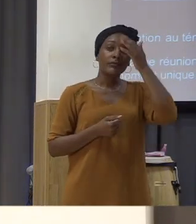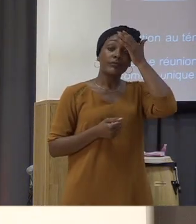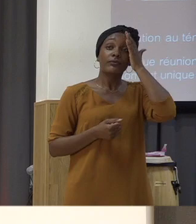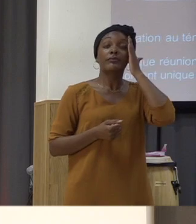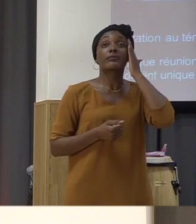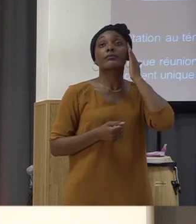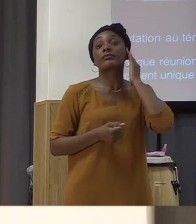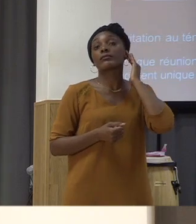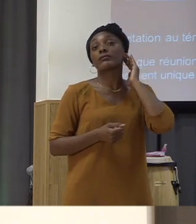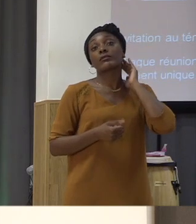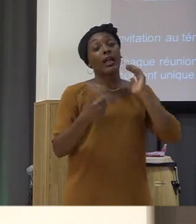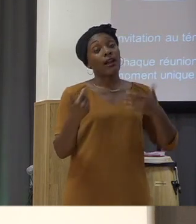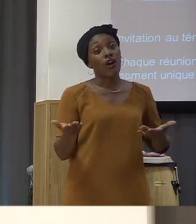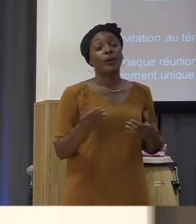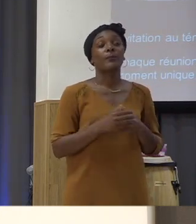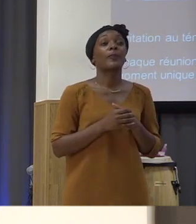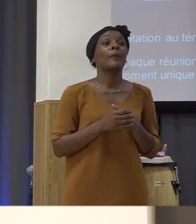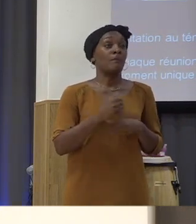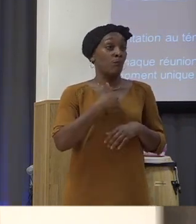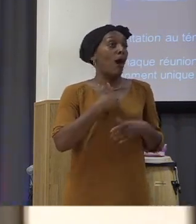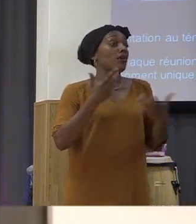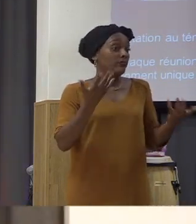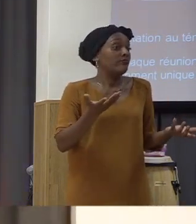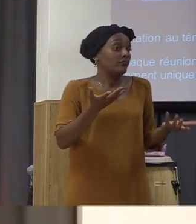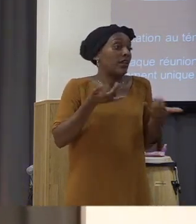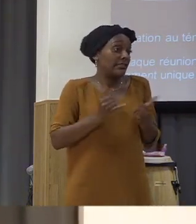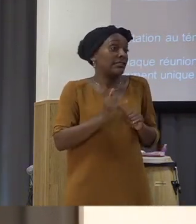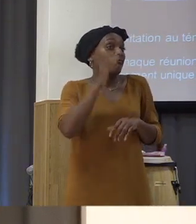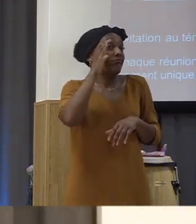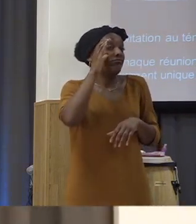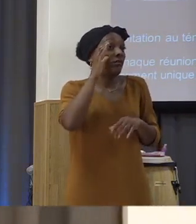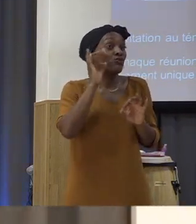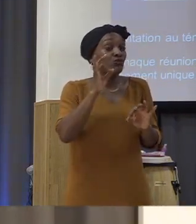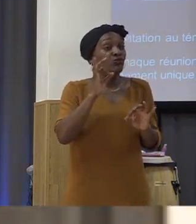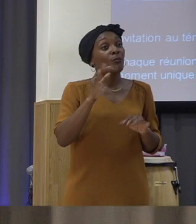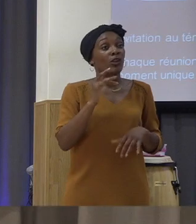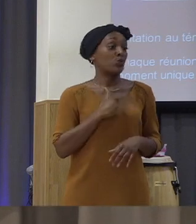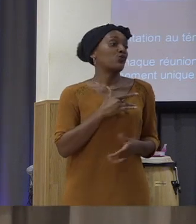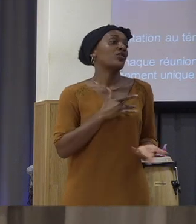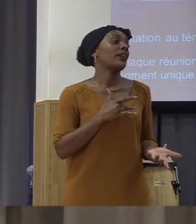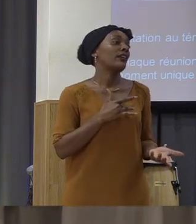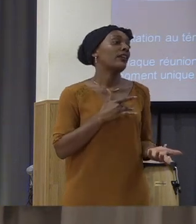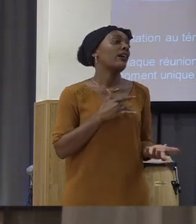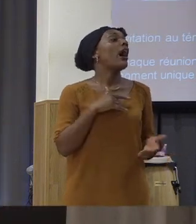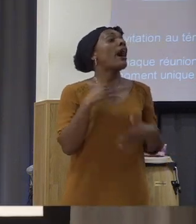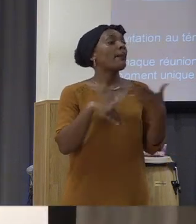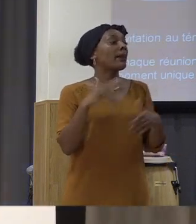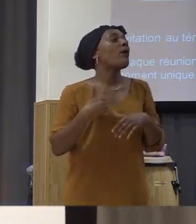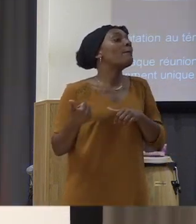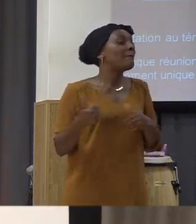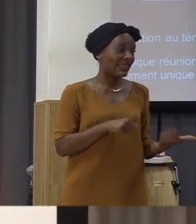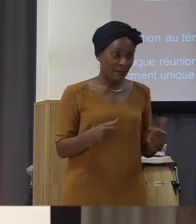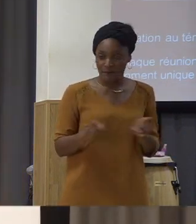Alors, donc effectivement, j'ai entendu le message, je me suis baptisé dans cette salle, dans le